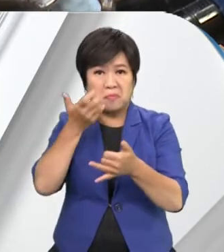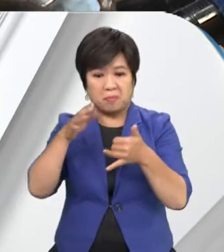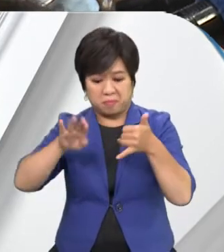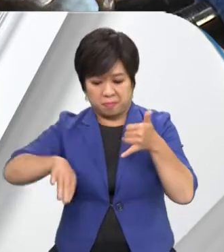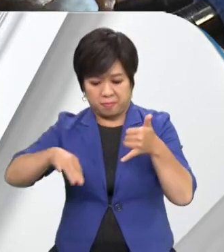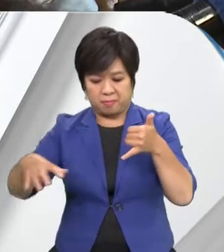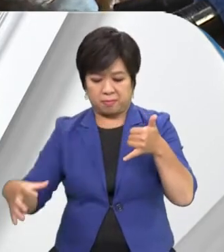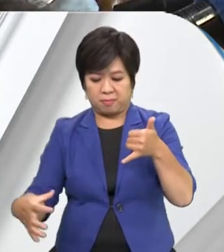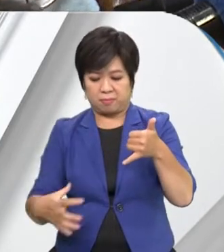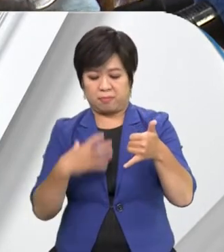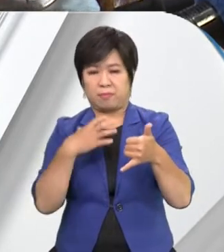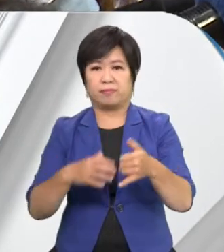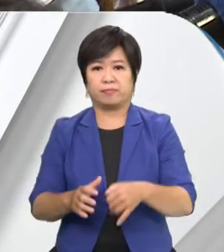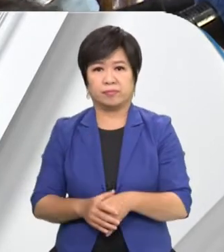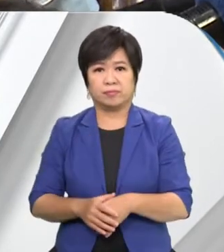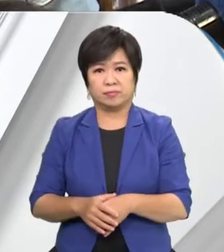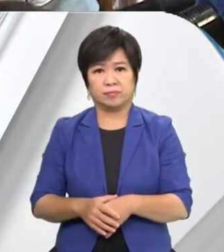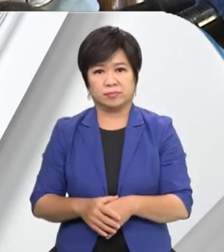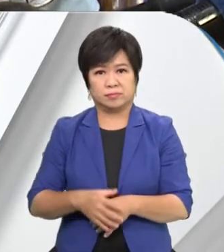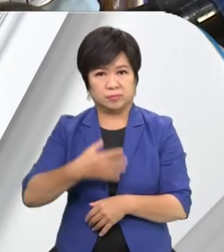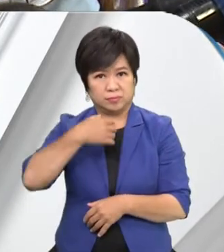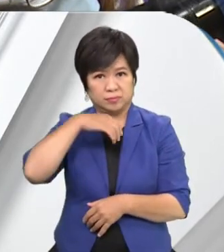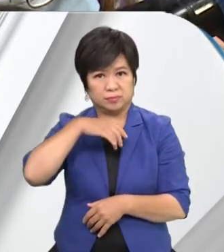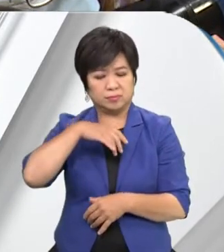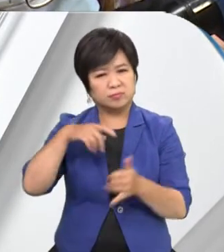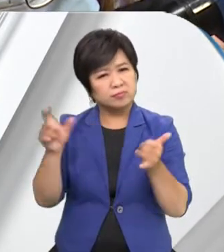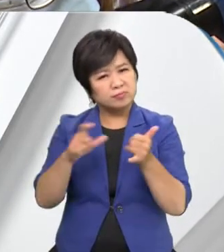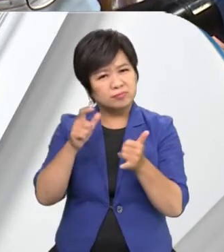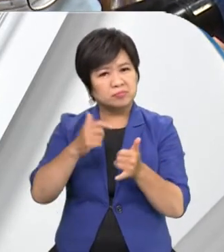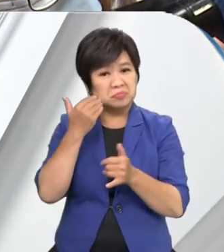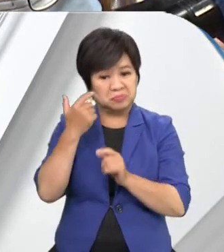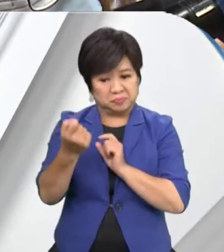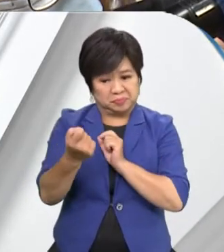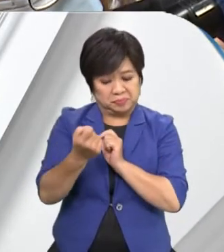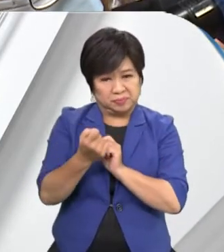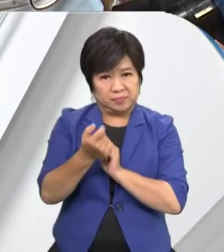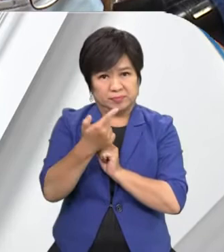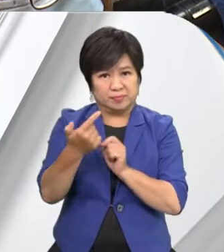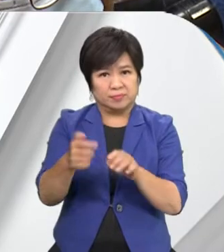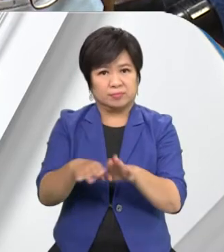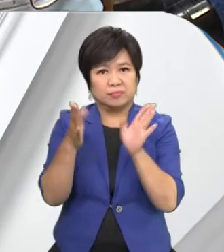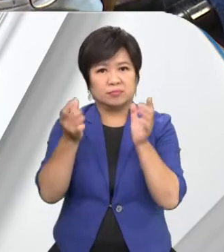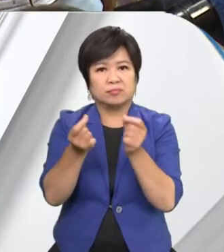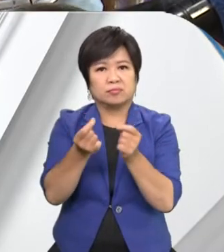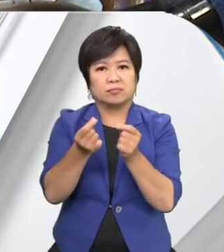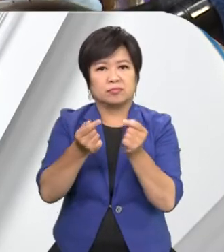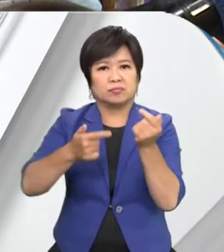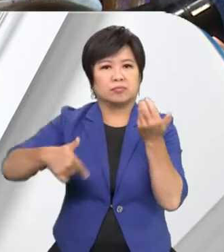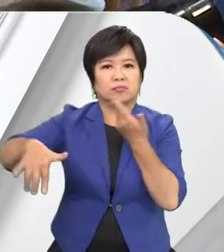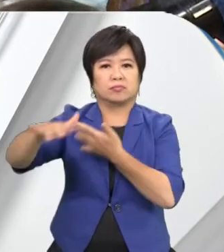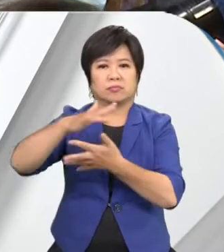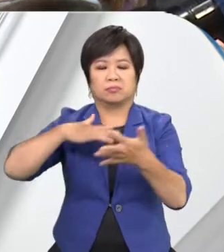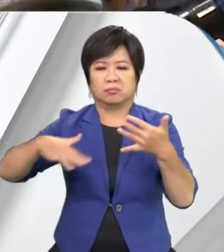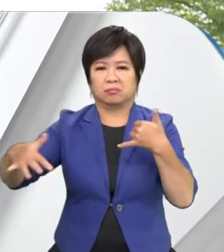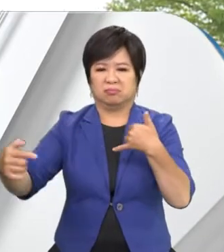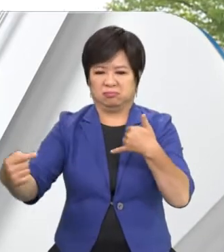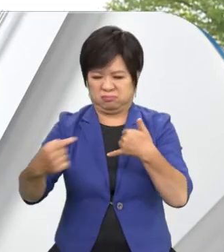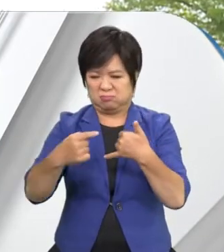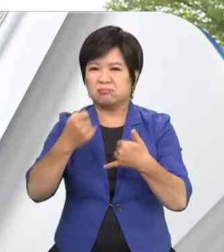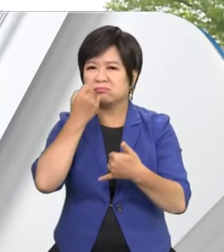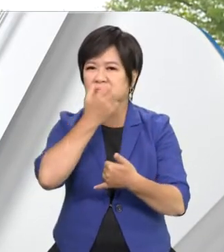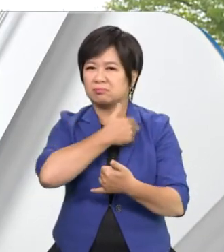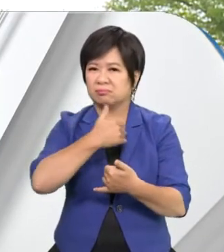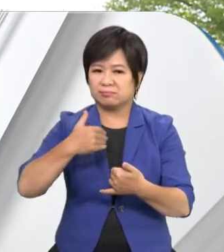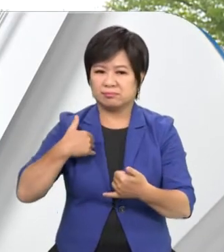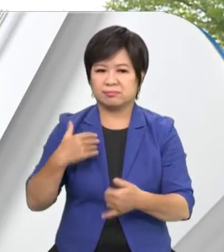方通过。那至于说台风的生成的地点呢，如果说比较接近台湾的话，它也是有可能会直接侵袭我们台湾地区。 到